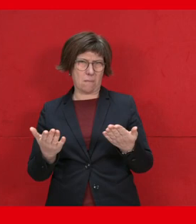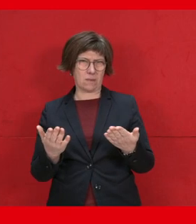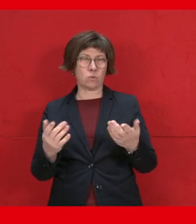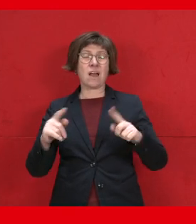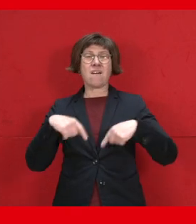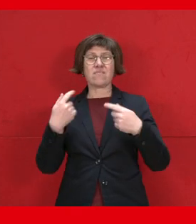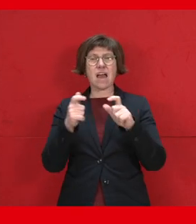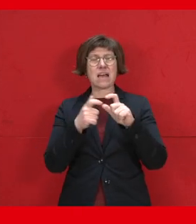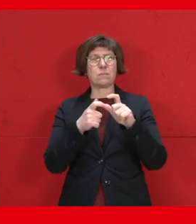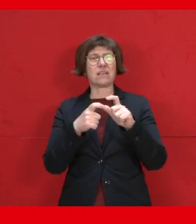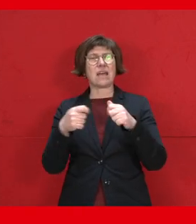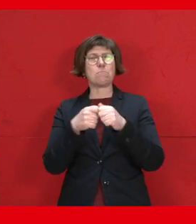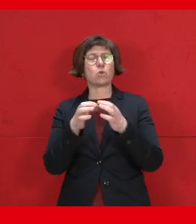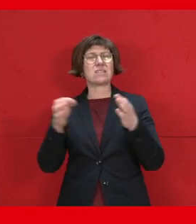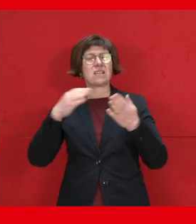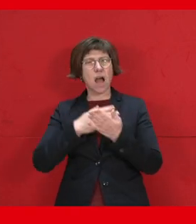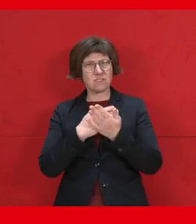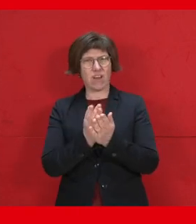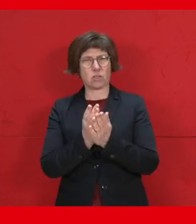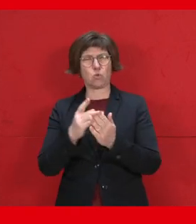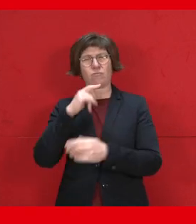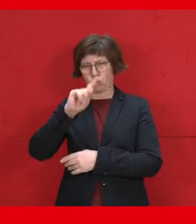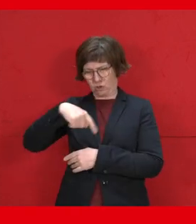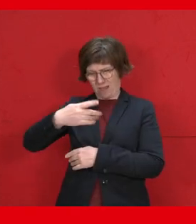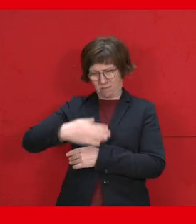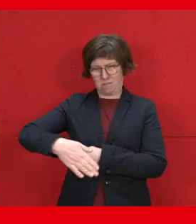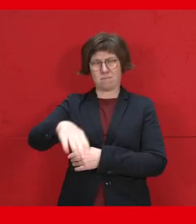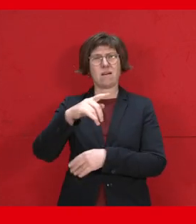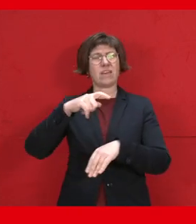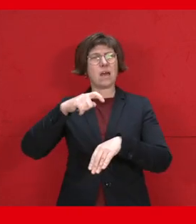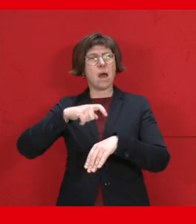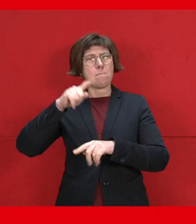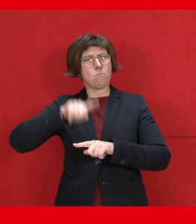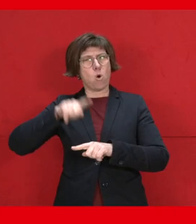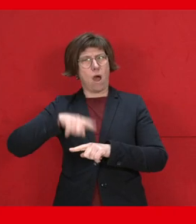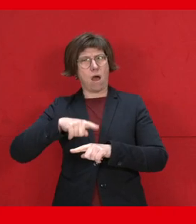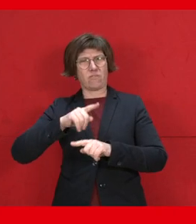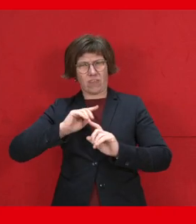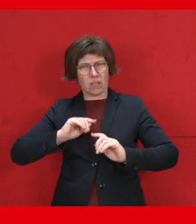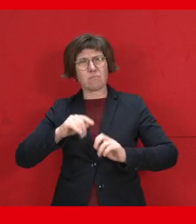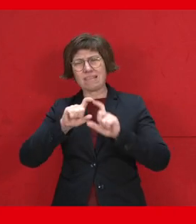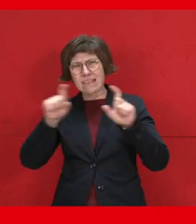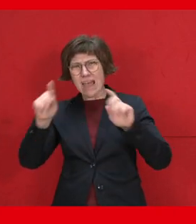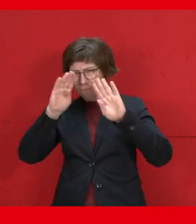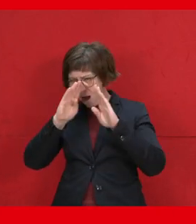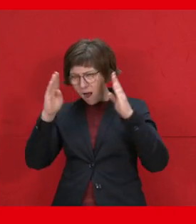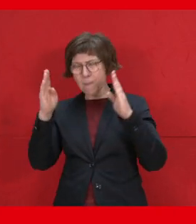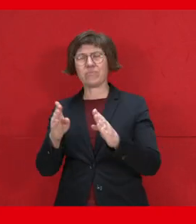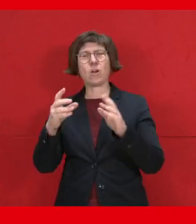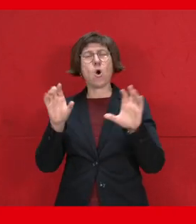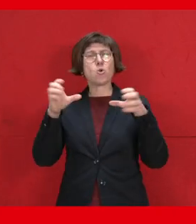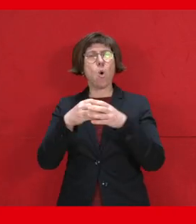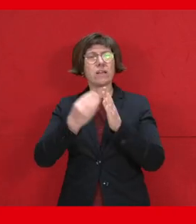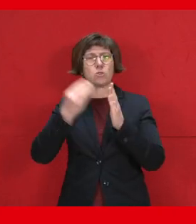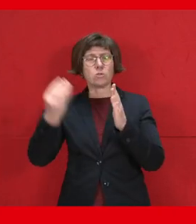als SPD-Bundestagsfraktion auch die nächsten Monate dazu nutzen, noch Themen zu behandeln, die immer noch im